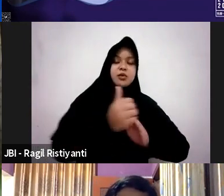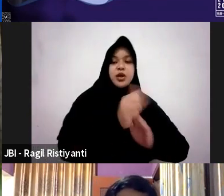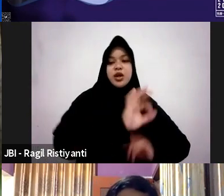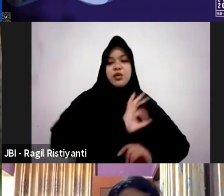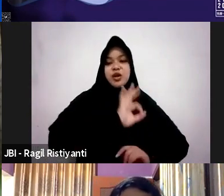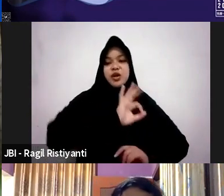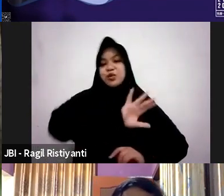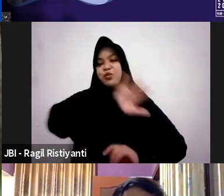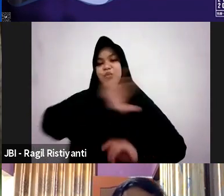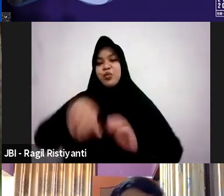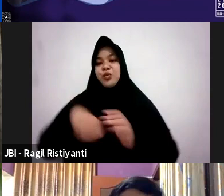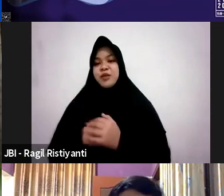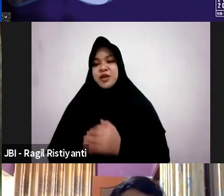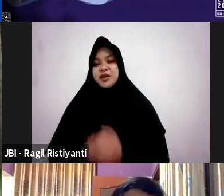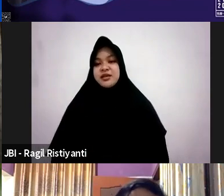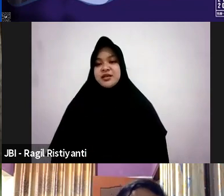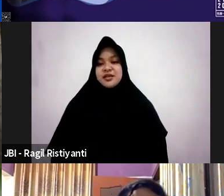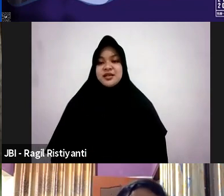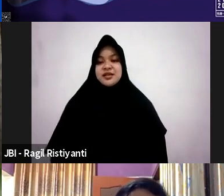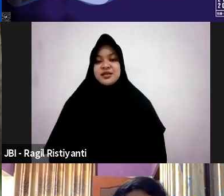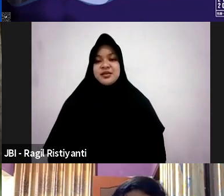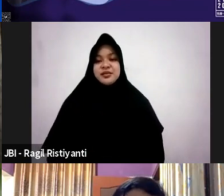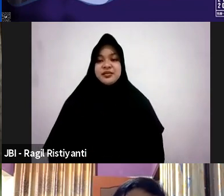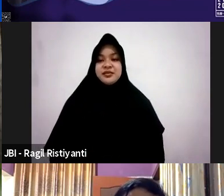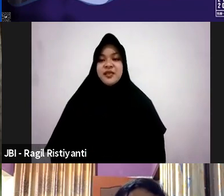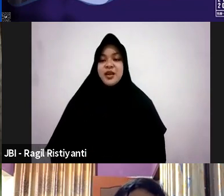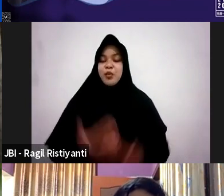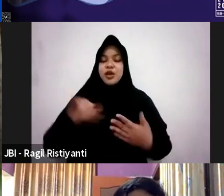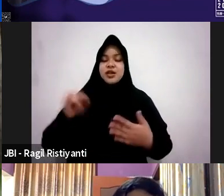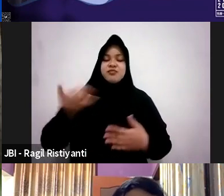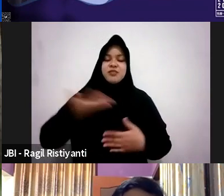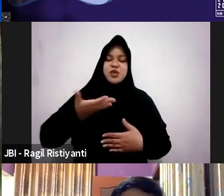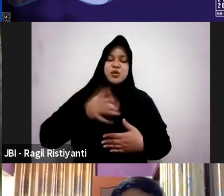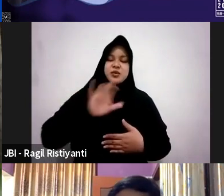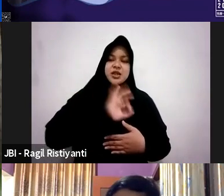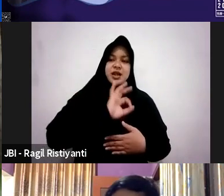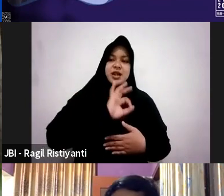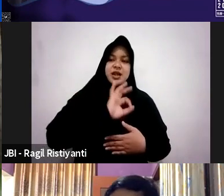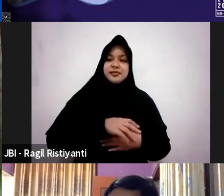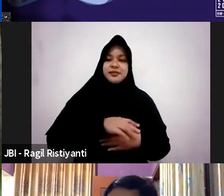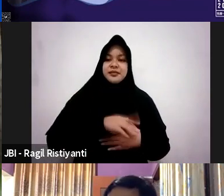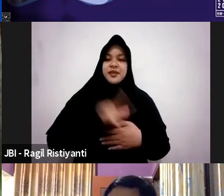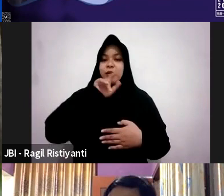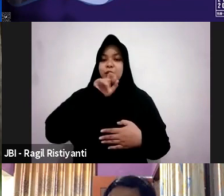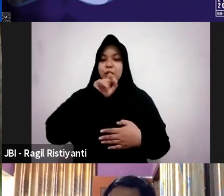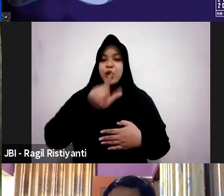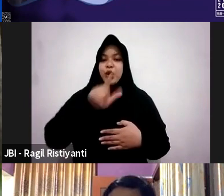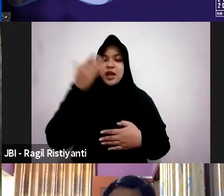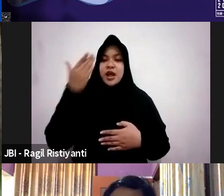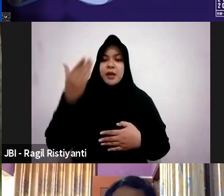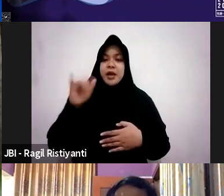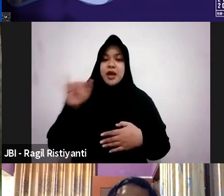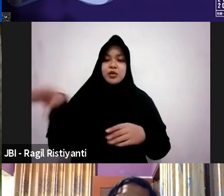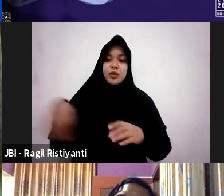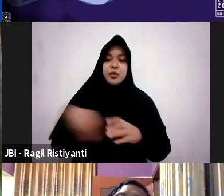Bakrie hehehe siap-siap Allah itu Hary Tanoe semut menjadi presiden gitu kan Surya Paloh dia protes Kenapa harus dalam